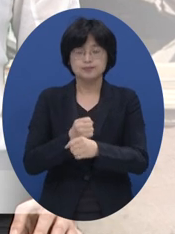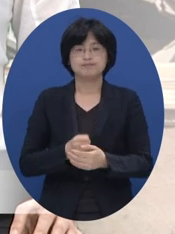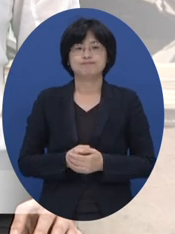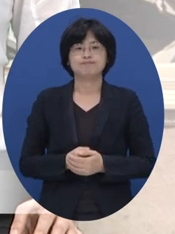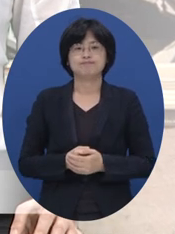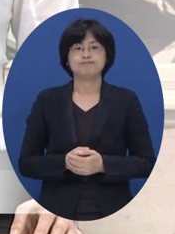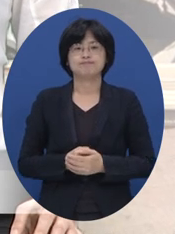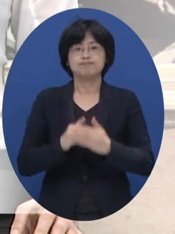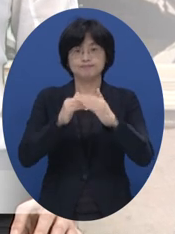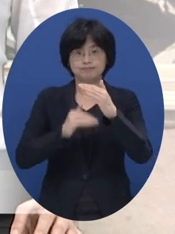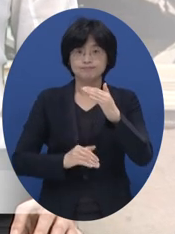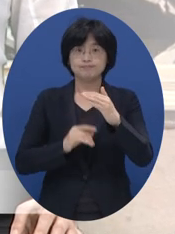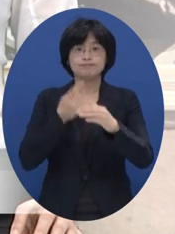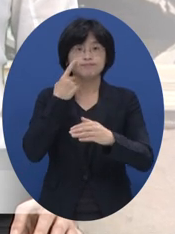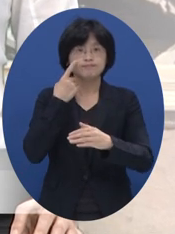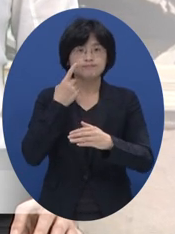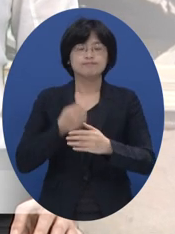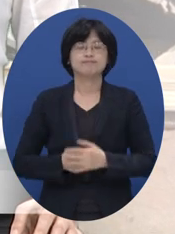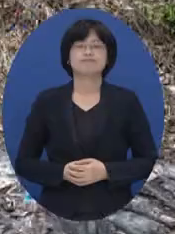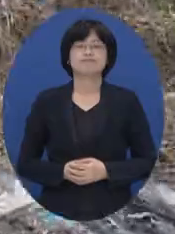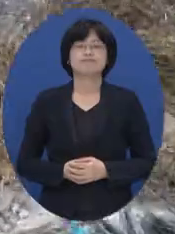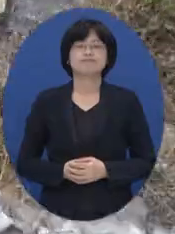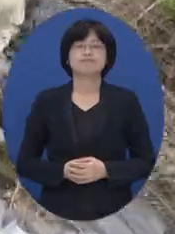추적 수사 제가 따라가 봤습니다.